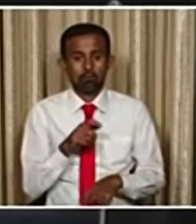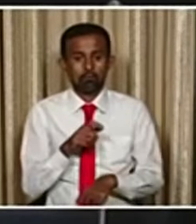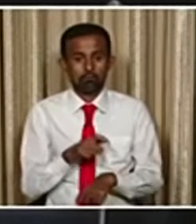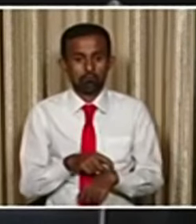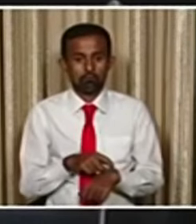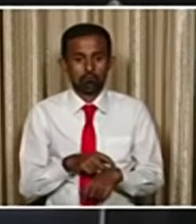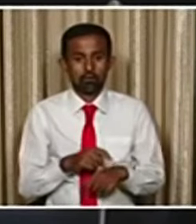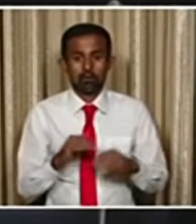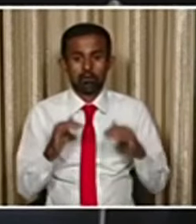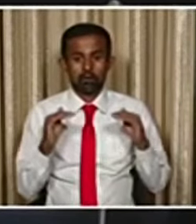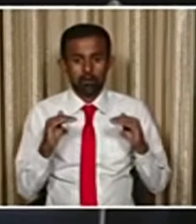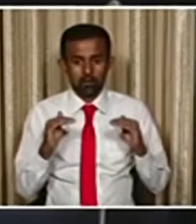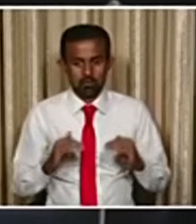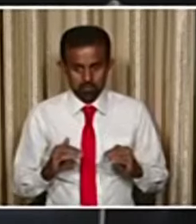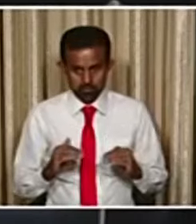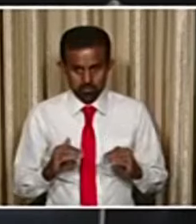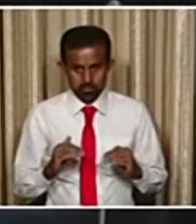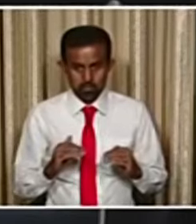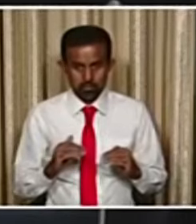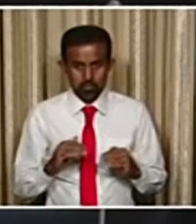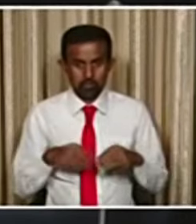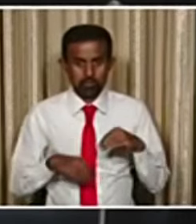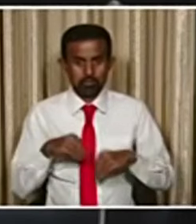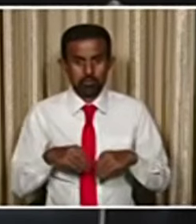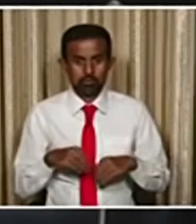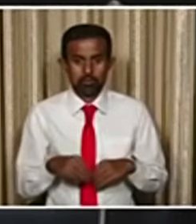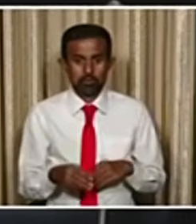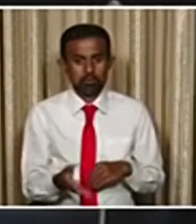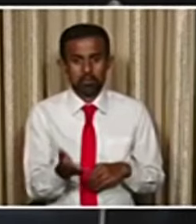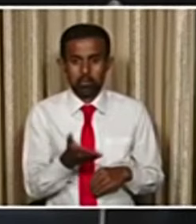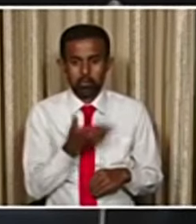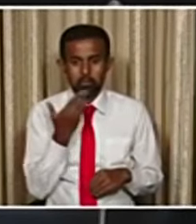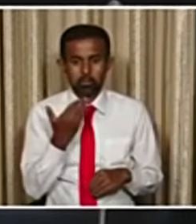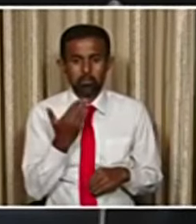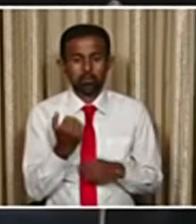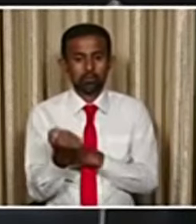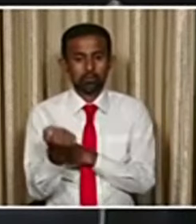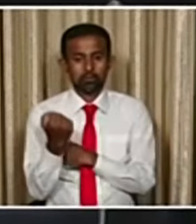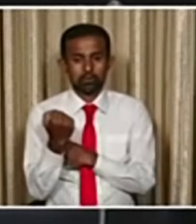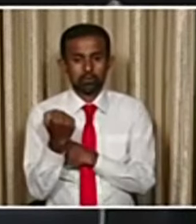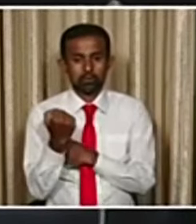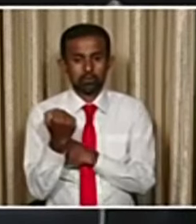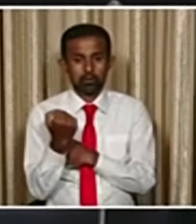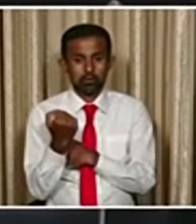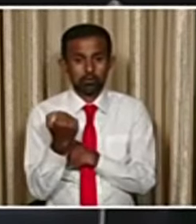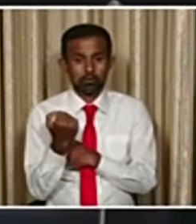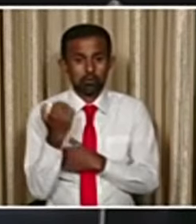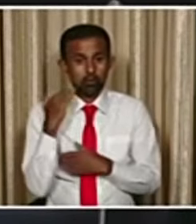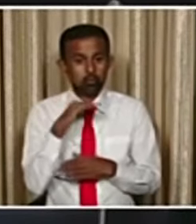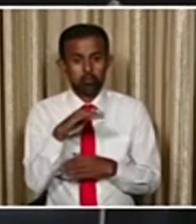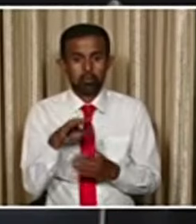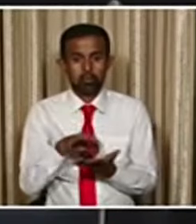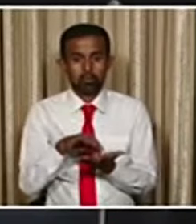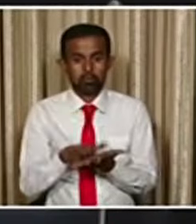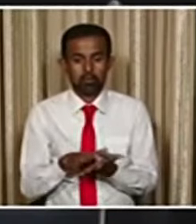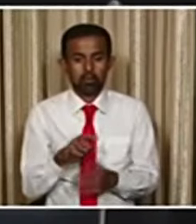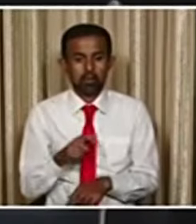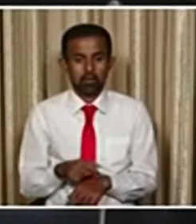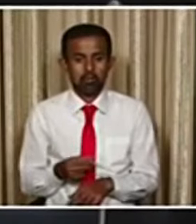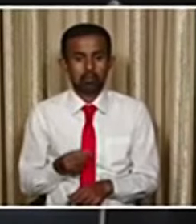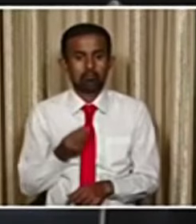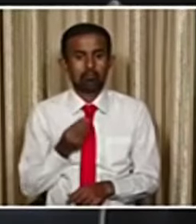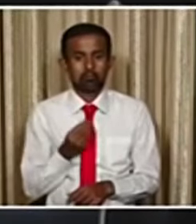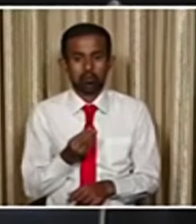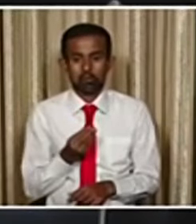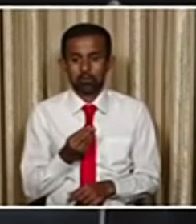ಅನ್ನ ಅಡು ಕರಲ ಚಂದೆಗಟ ಅನ್ನಟ ಪುಳುವಾ ಮುಗದ ಪರಮಾಧಿಪತ್ಯ ಏಕೆಂ ವಡಿವೆನವಾ ಜನತಾವಟ ತೀರ್ಣೆ ಕರನ್ನ ಅವಸ್ಥಾವಕ್ ಲಭಿನವ